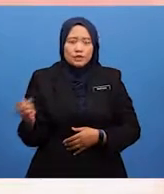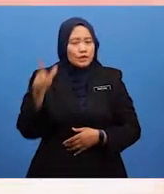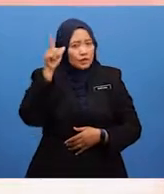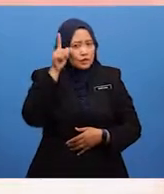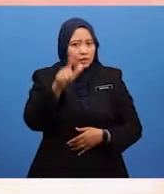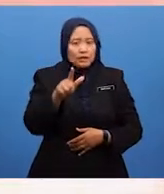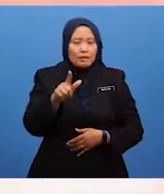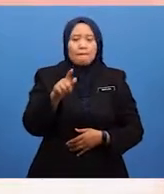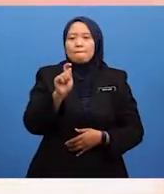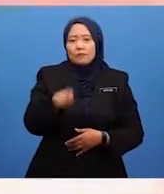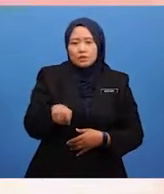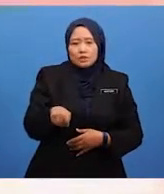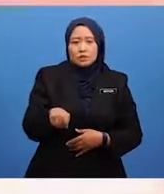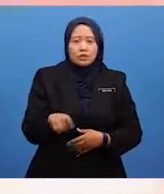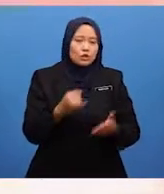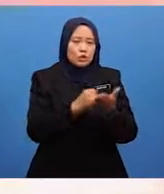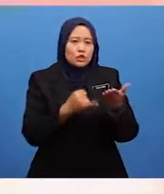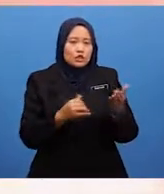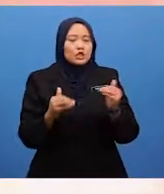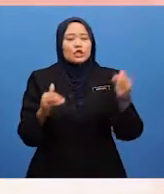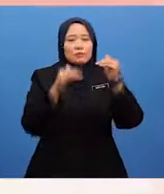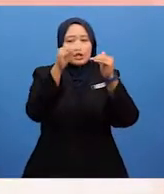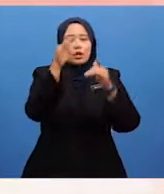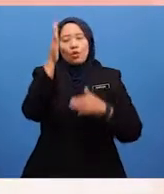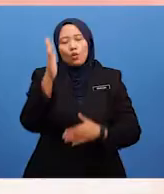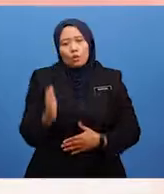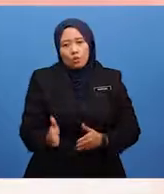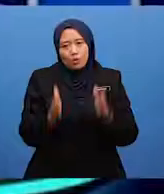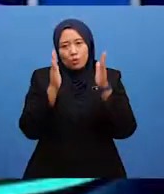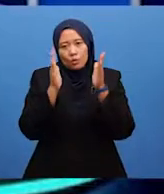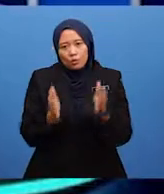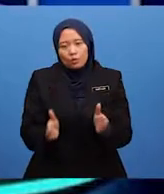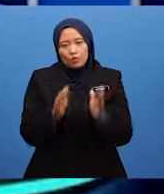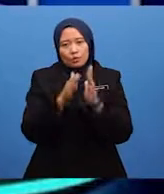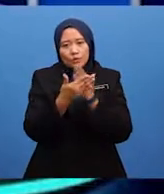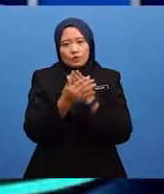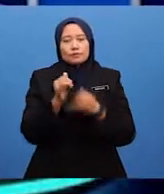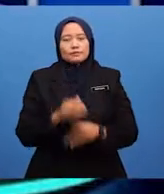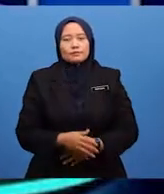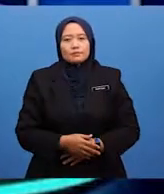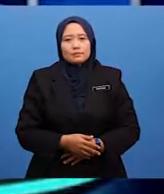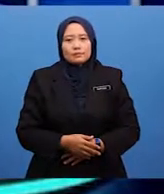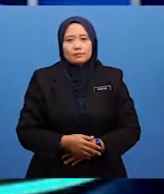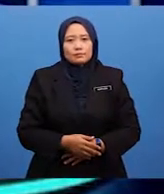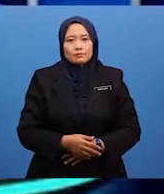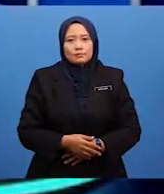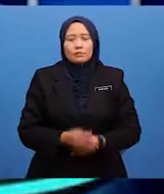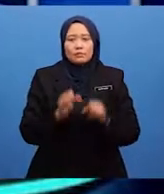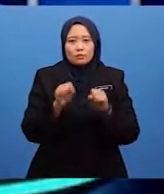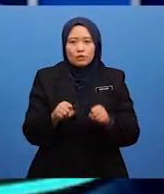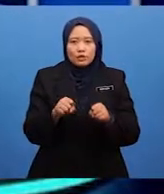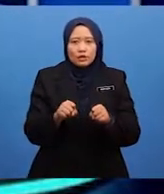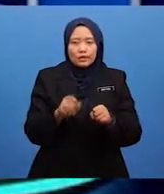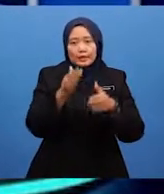semasih lukisan.di banner oleh pelukis itu sendiri namun begitu ujuran sudut boleh dibahagikan